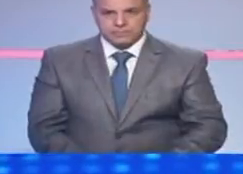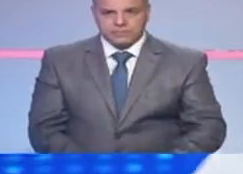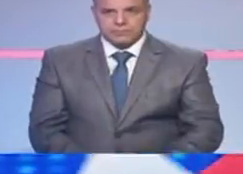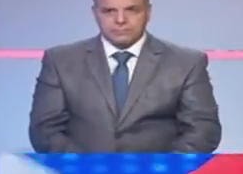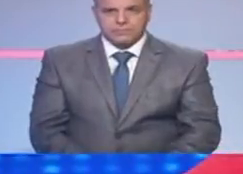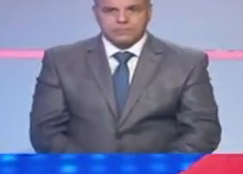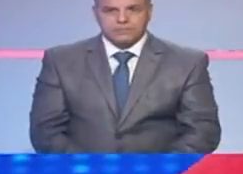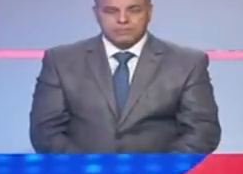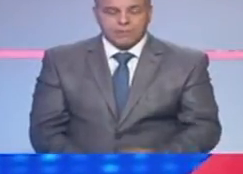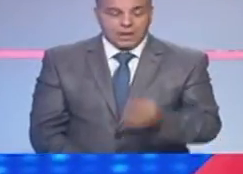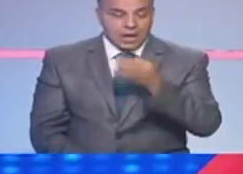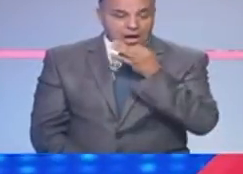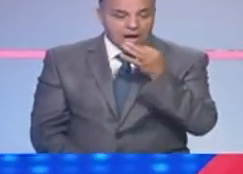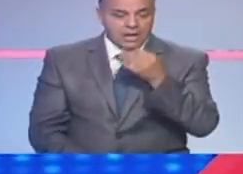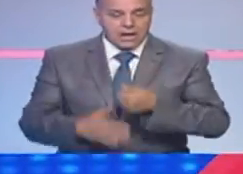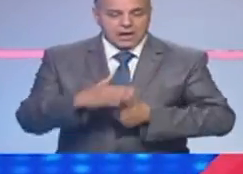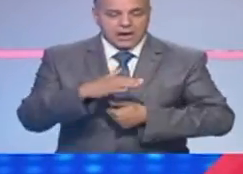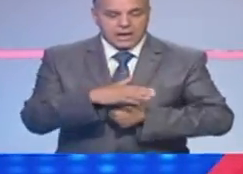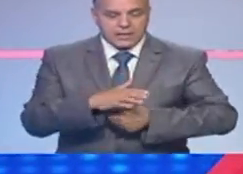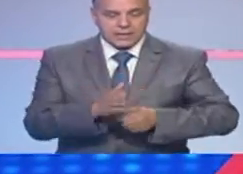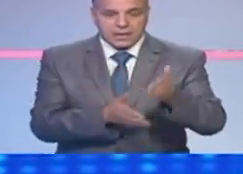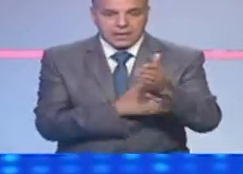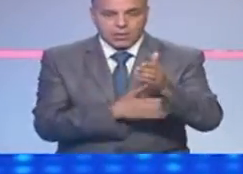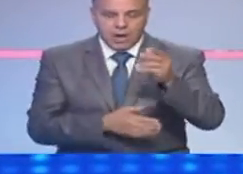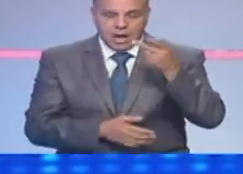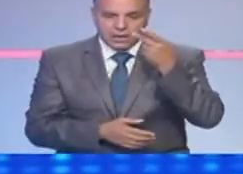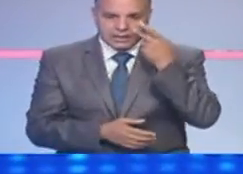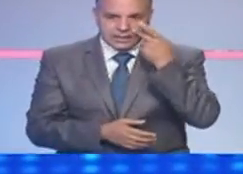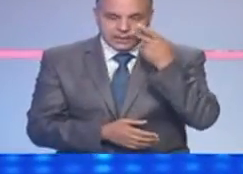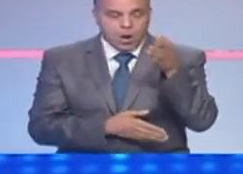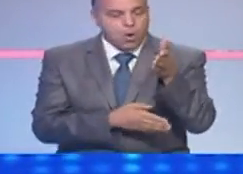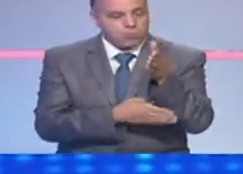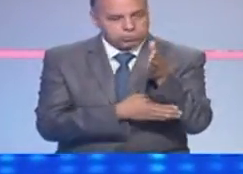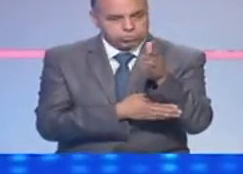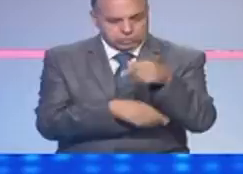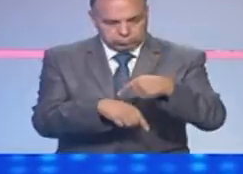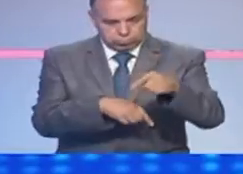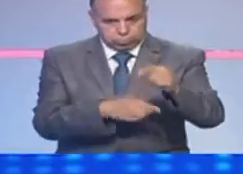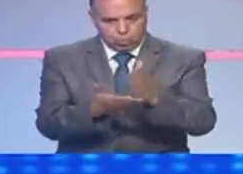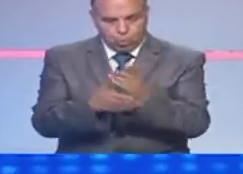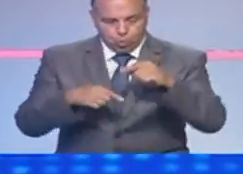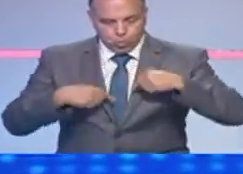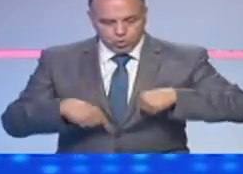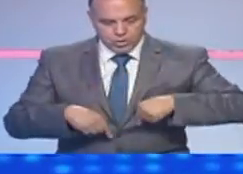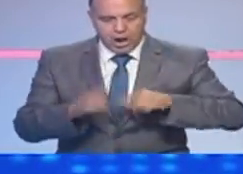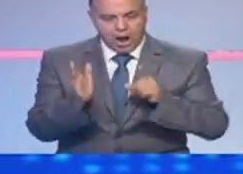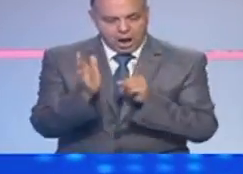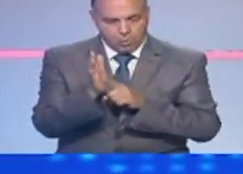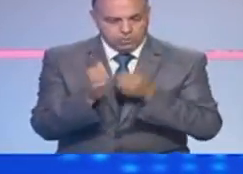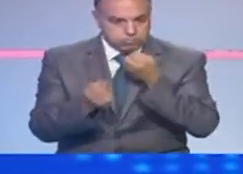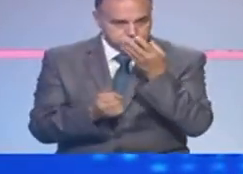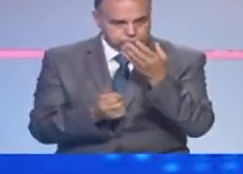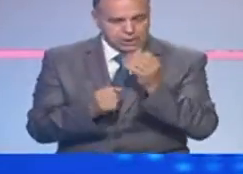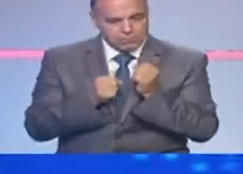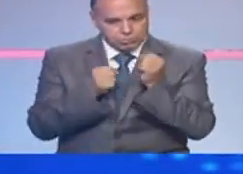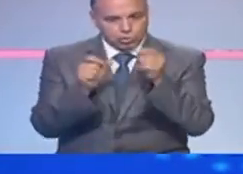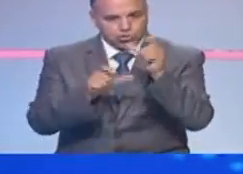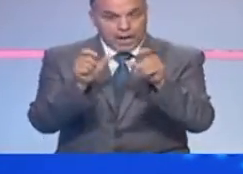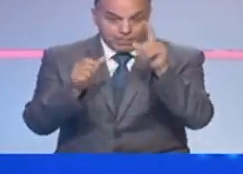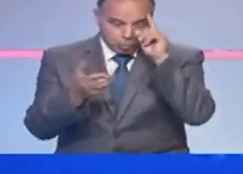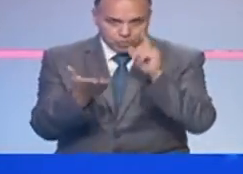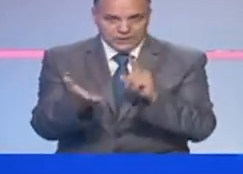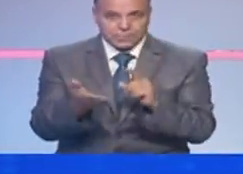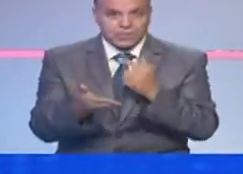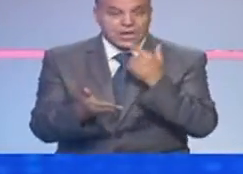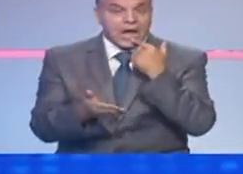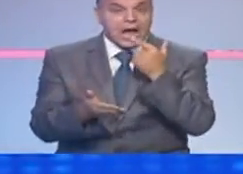قال رئيس الدوله قد سعيده ان الحكومه ستتشكل قريبا وفق نظام يعبر عن اراده الشعب التونسي